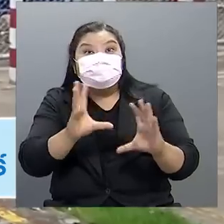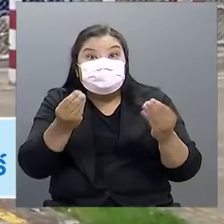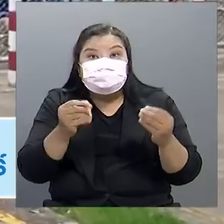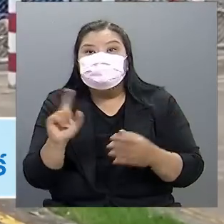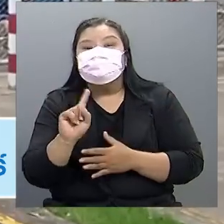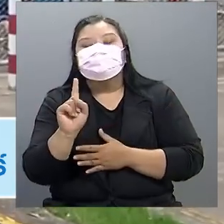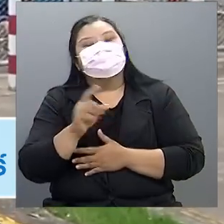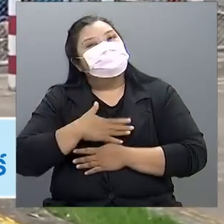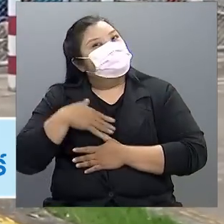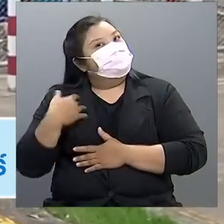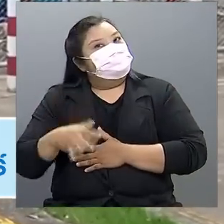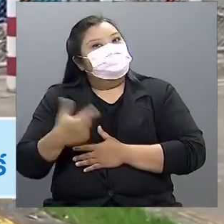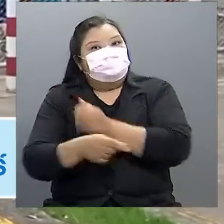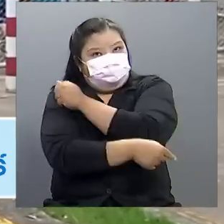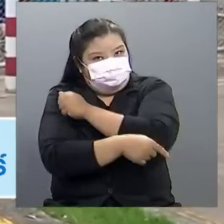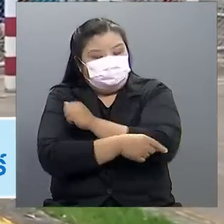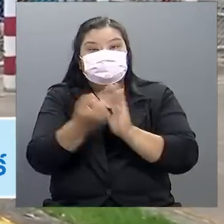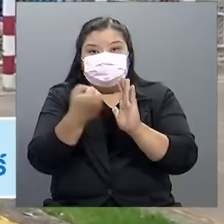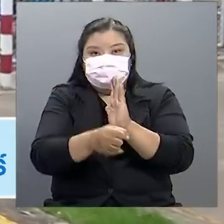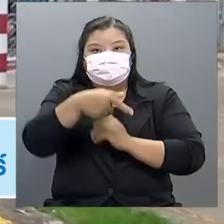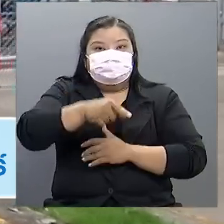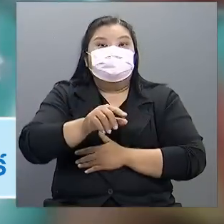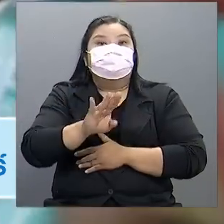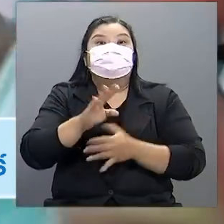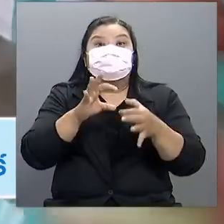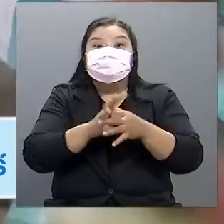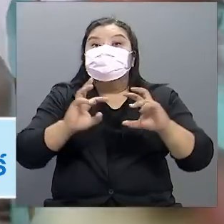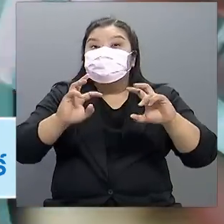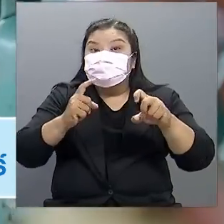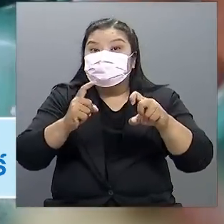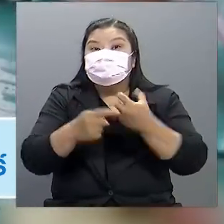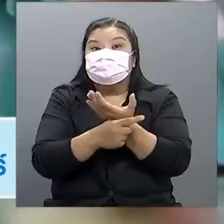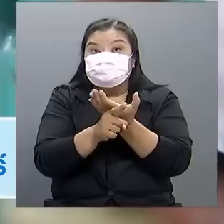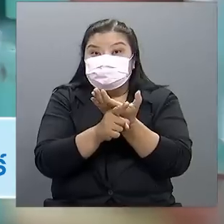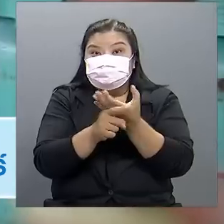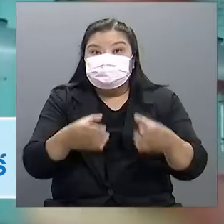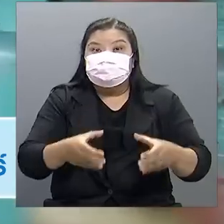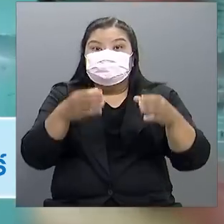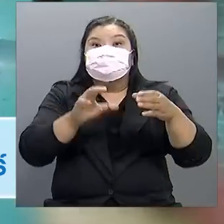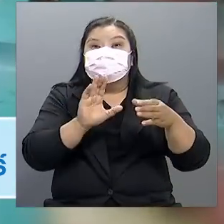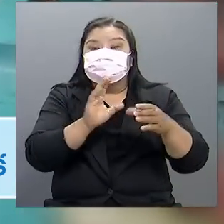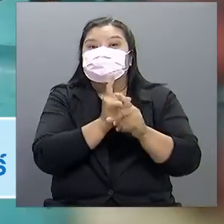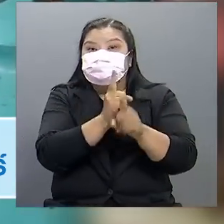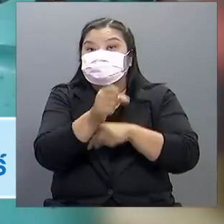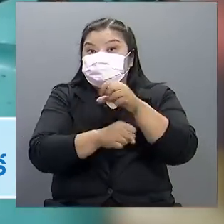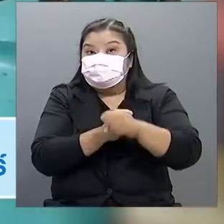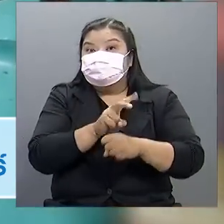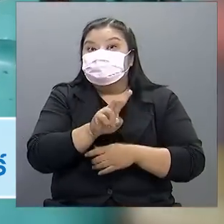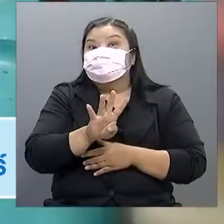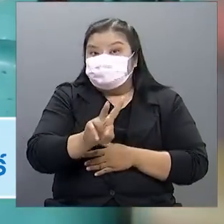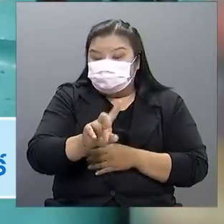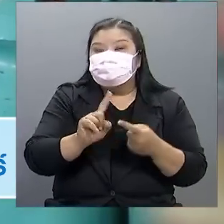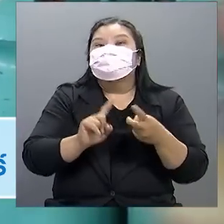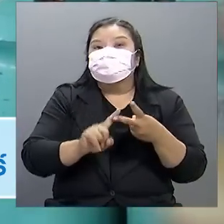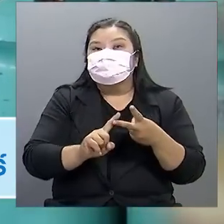ผิดตามพ.บ.มาต.ชั่งตวงวัดพ.ศ. 2542 นะคะและก็ตามะตรา 84 บทกำรวจ